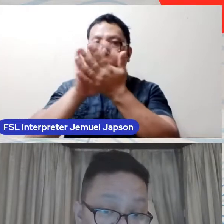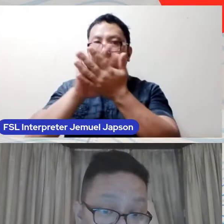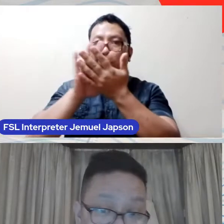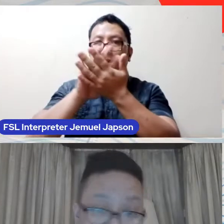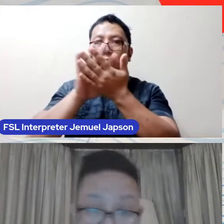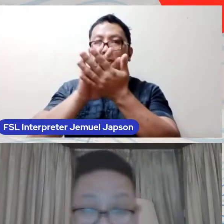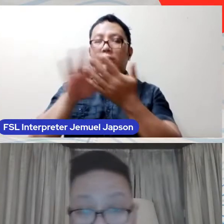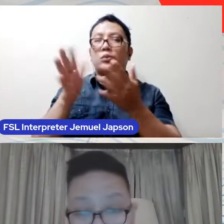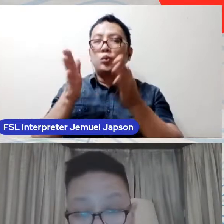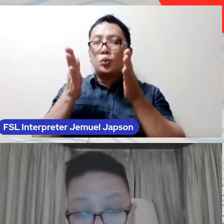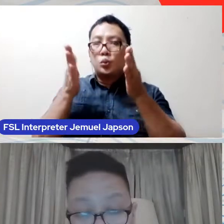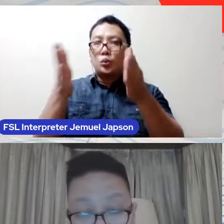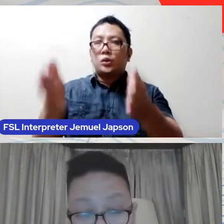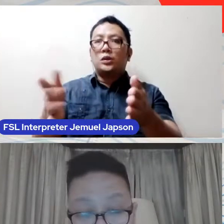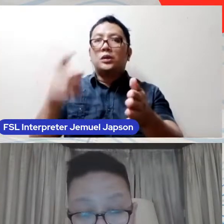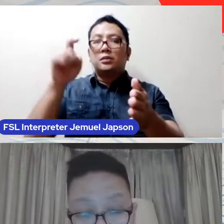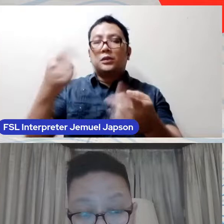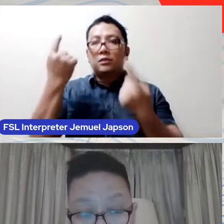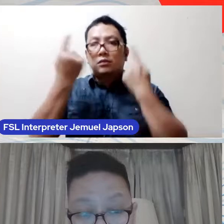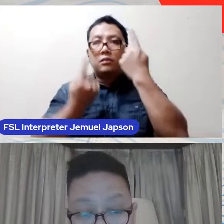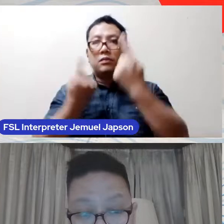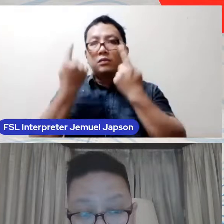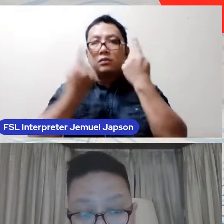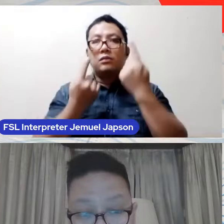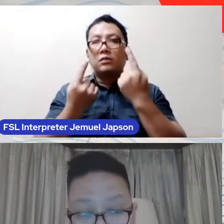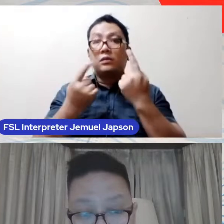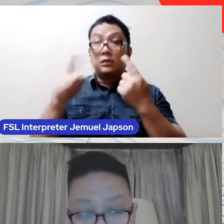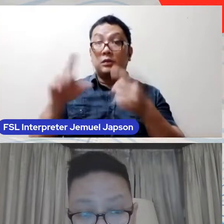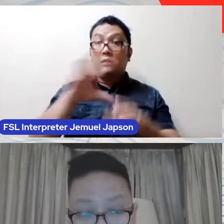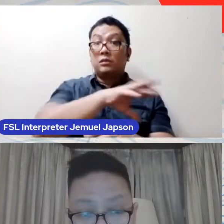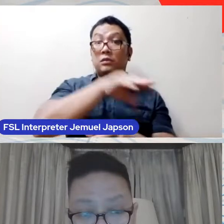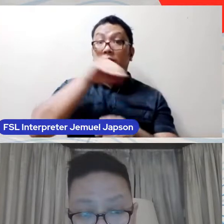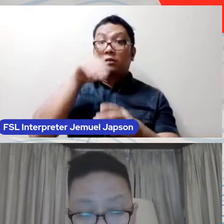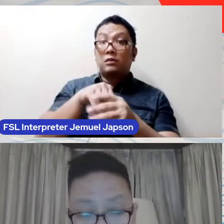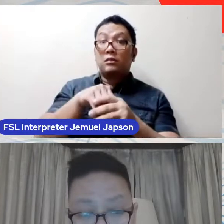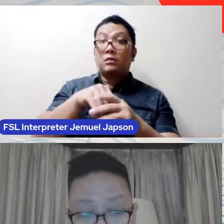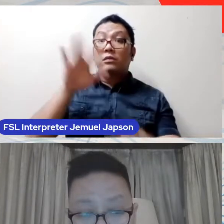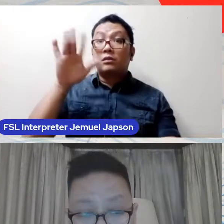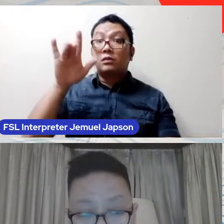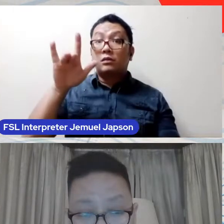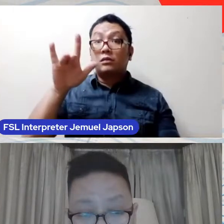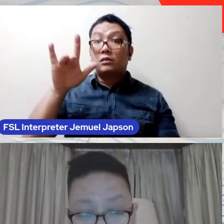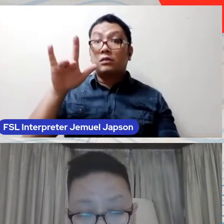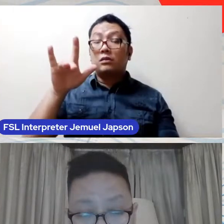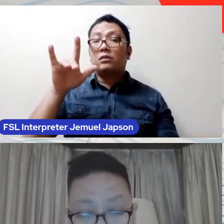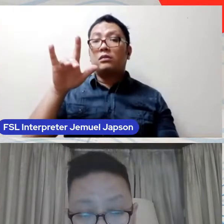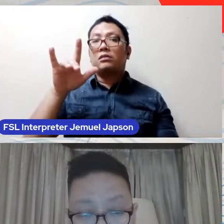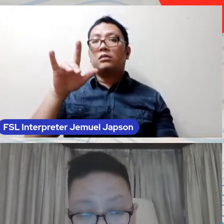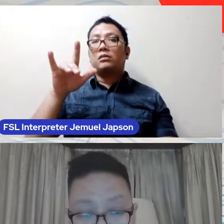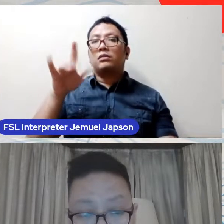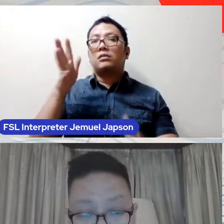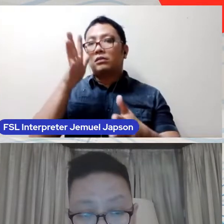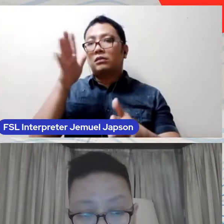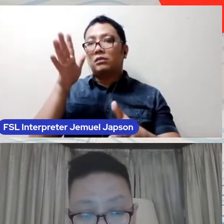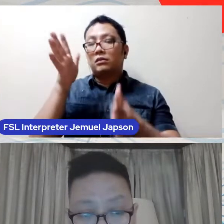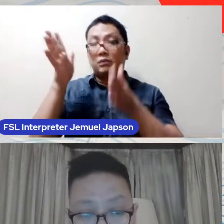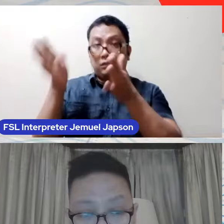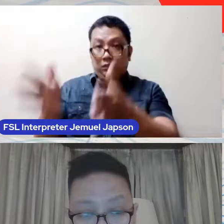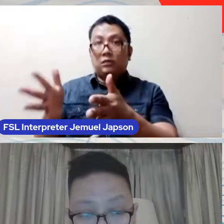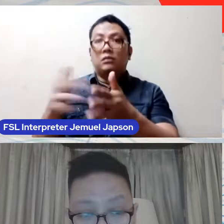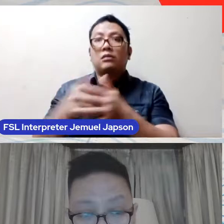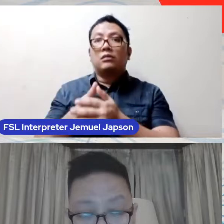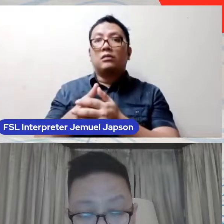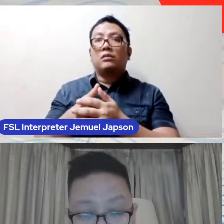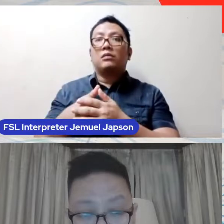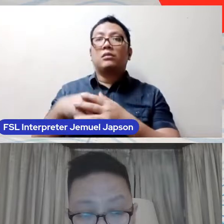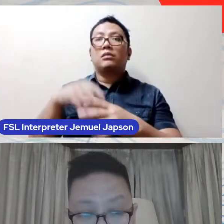a way na kailangan ko pang pag-isipan kung pasok ba siya sa 25% na threshold. So, talagang pinipick